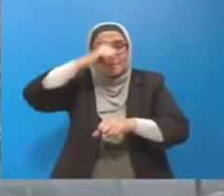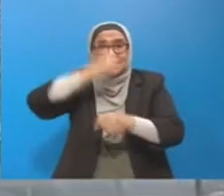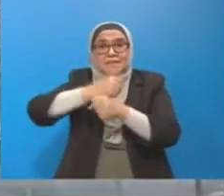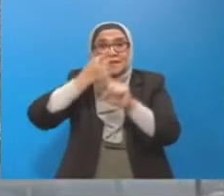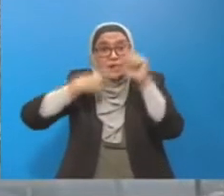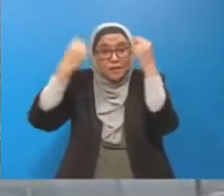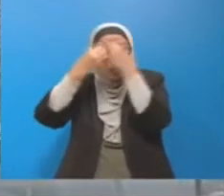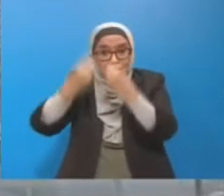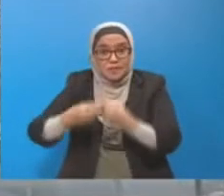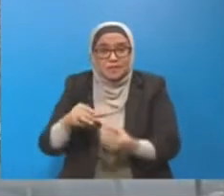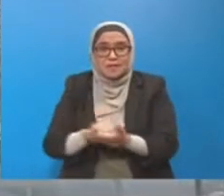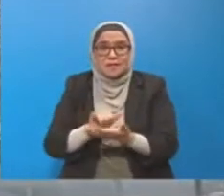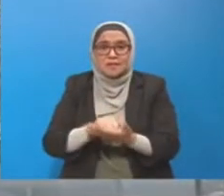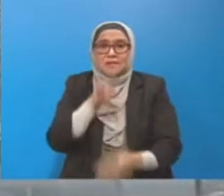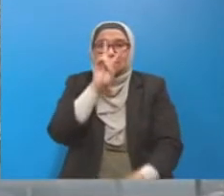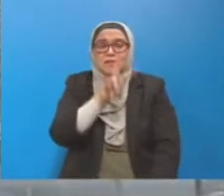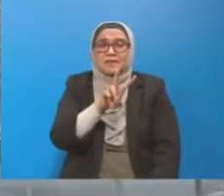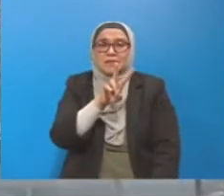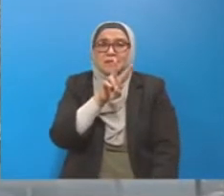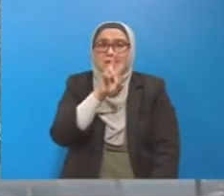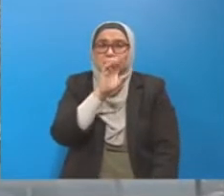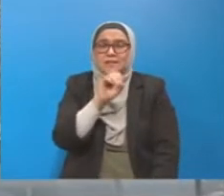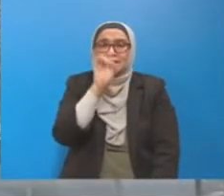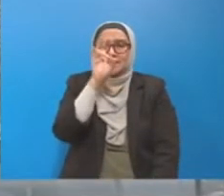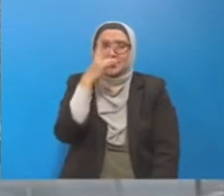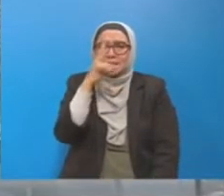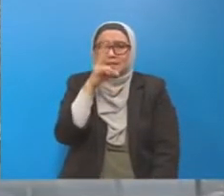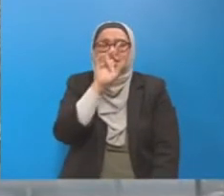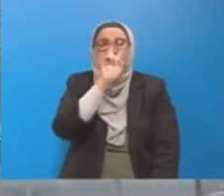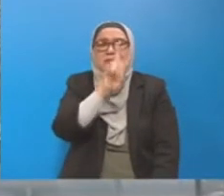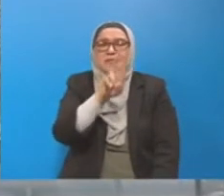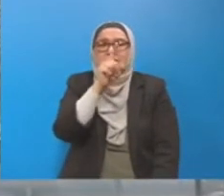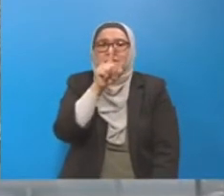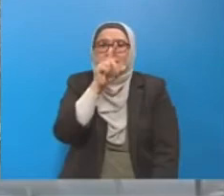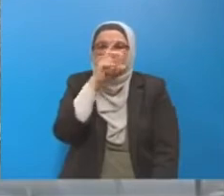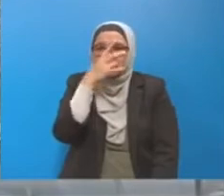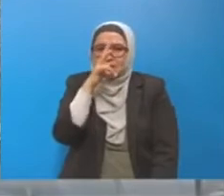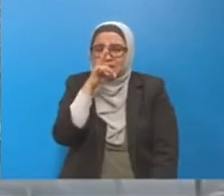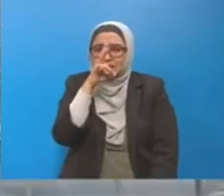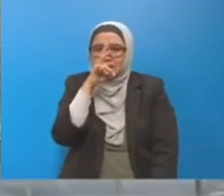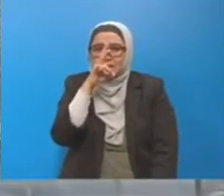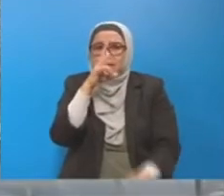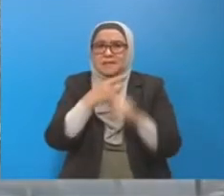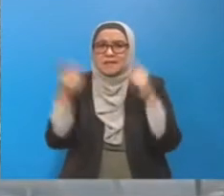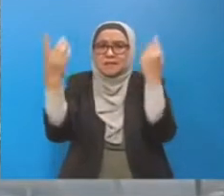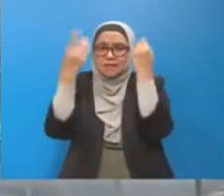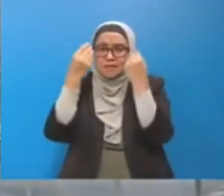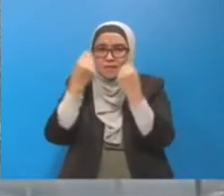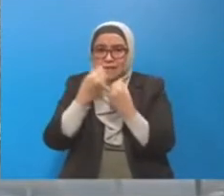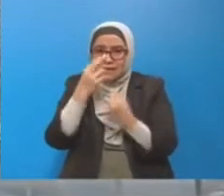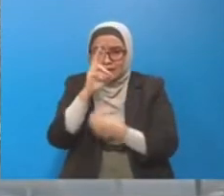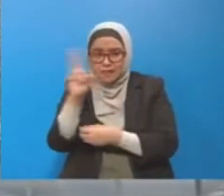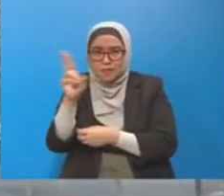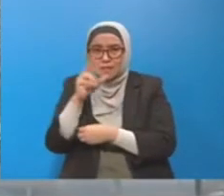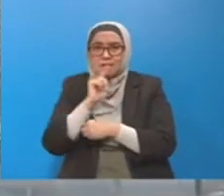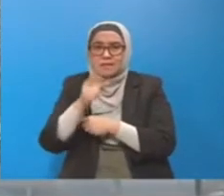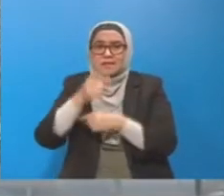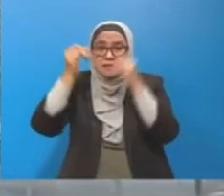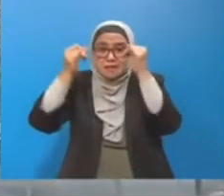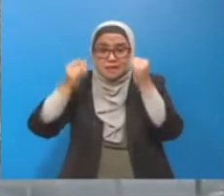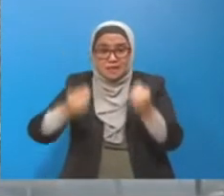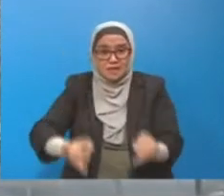seramai 217 tiga 217000 356 individu